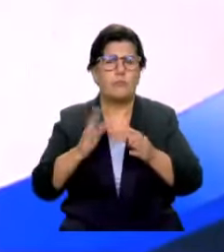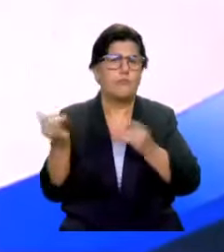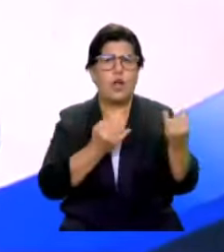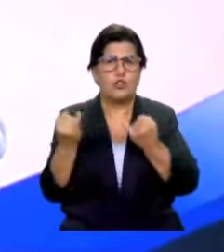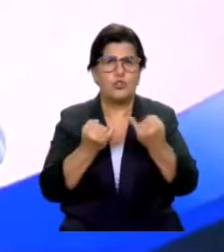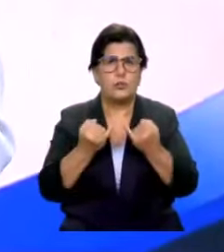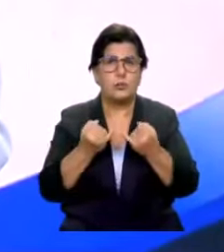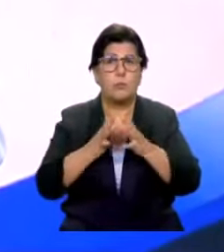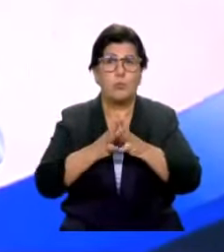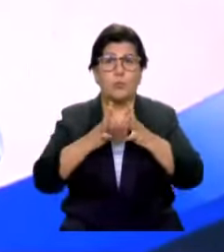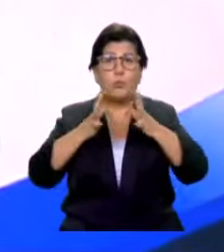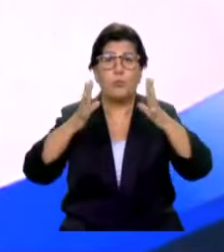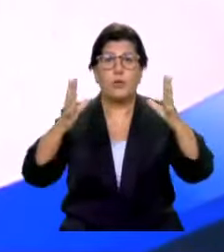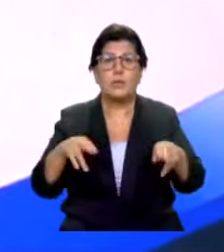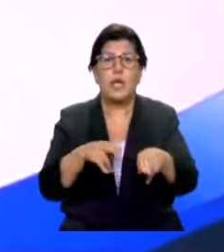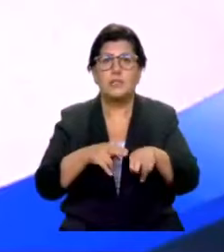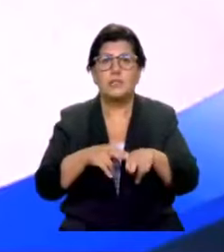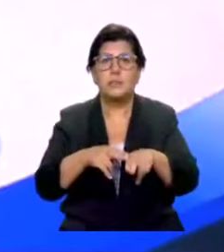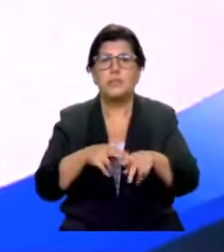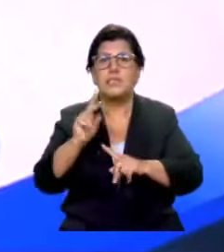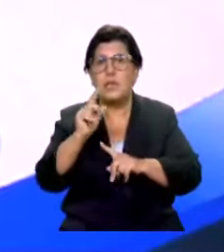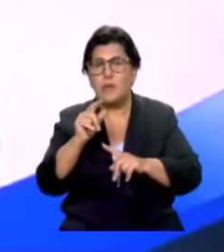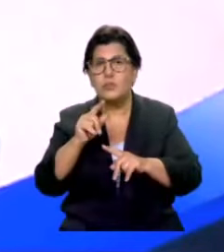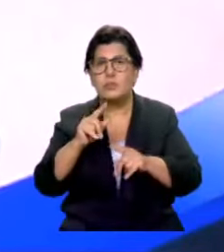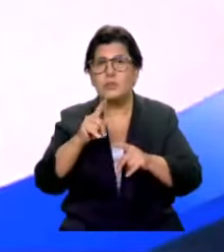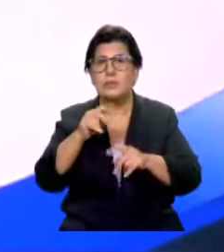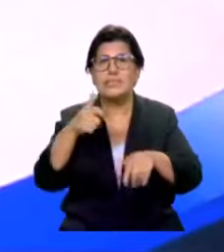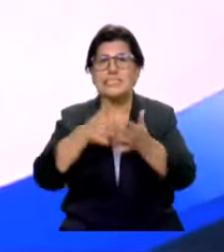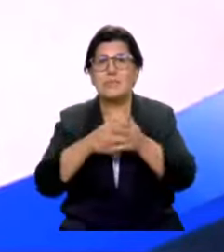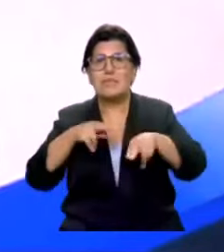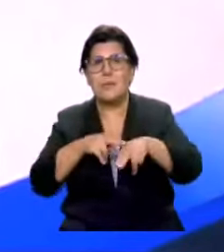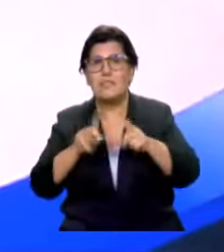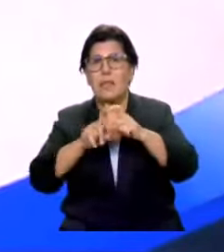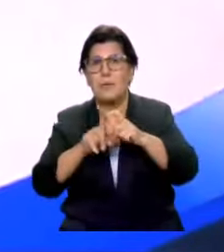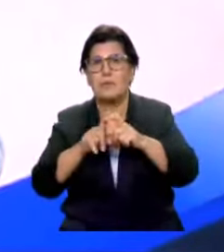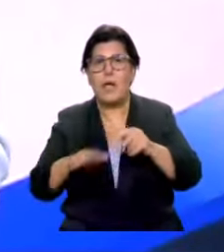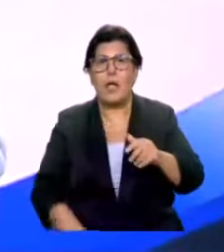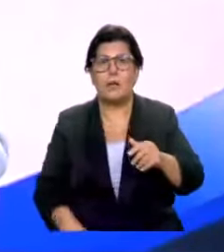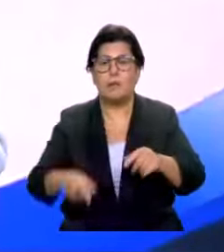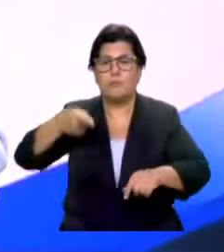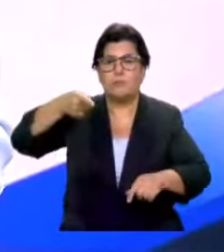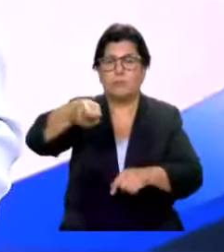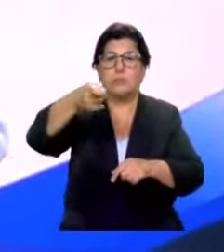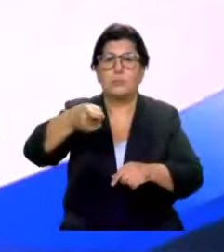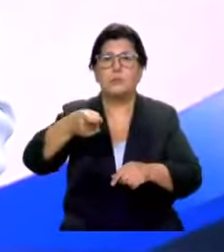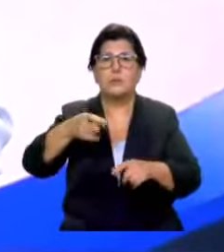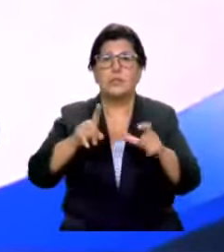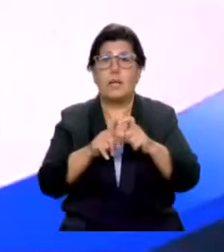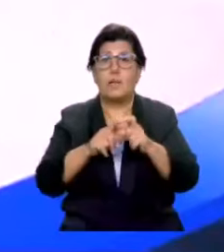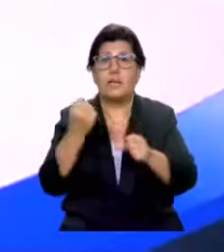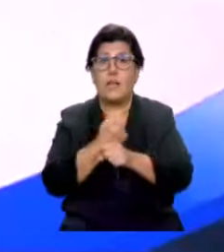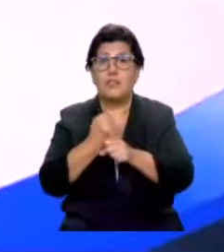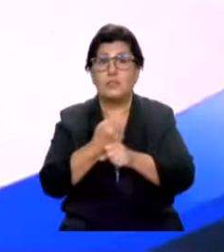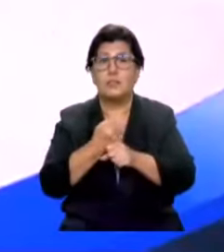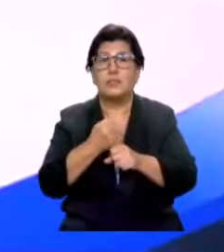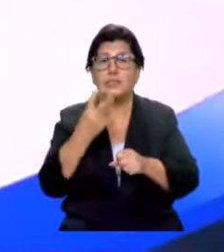tartıştı Tartışmanın büyümesiyle Kazım inanç adaşı Kazım Demirtaş'ın ayağına ateş etti ama Demirtaş